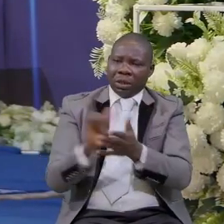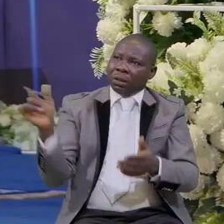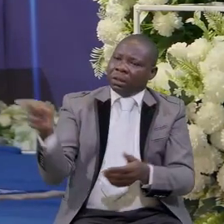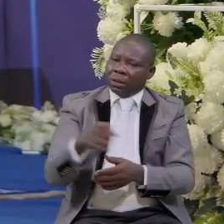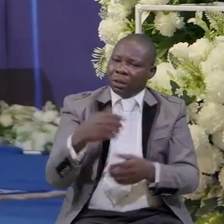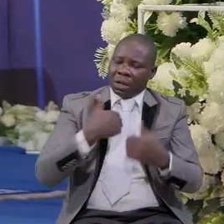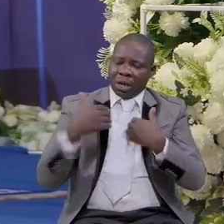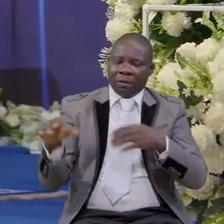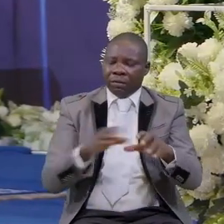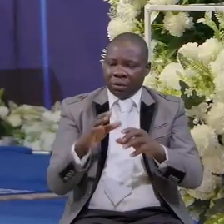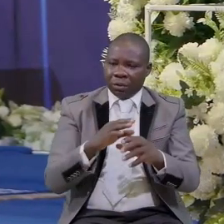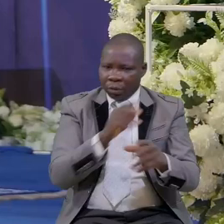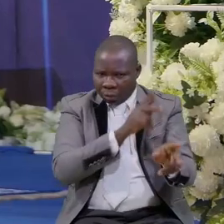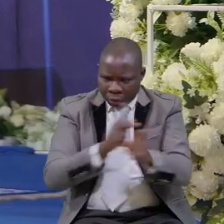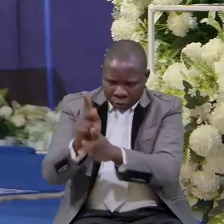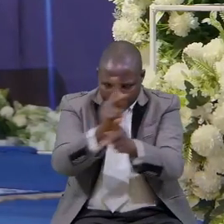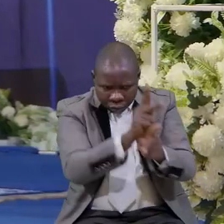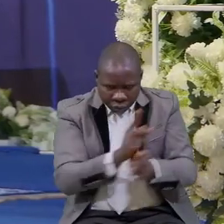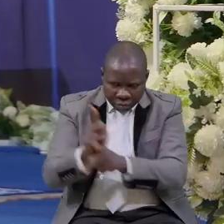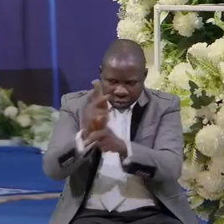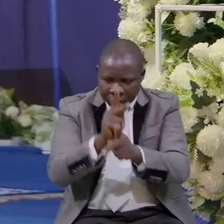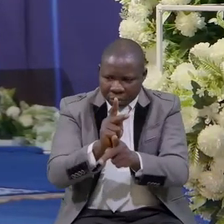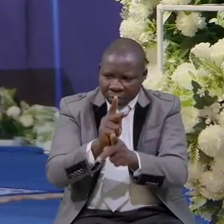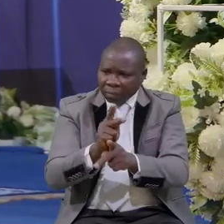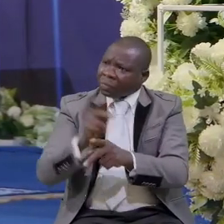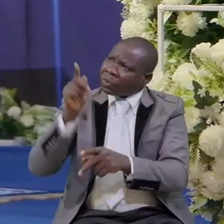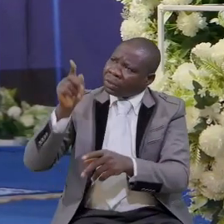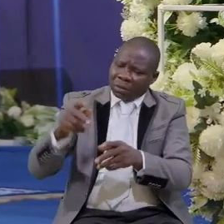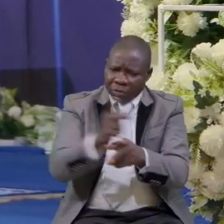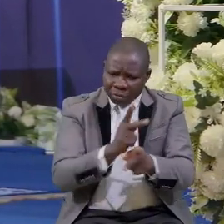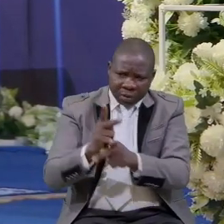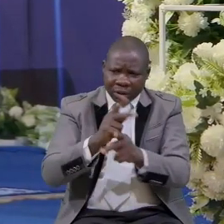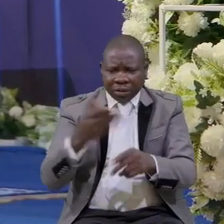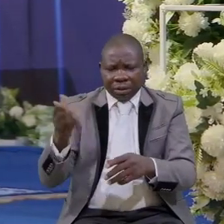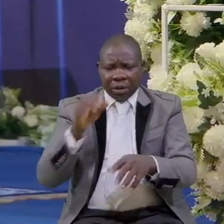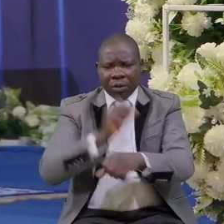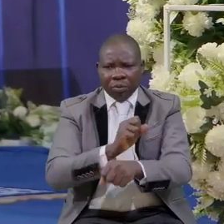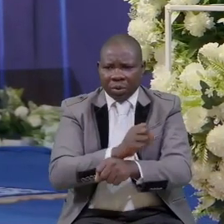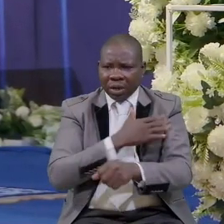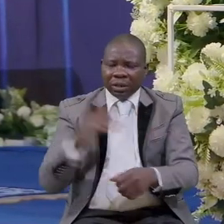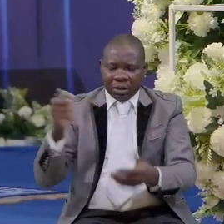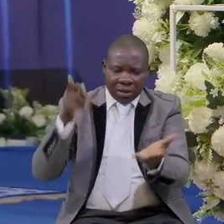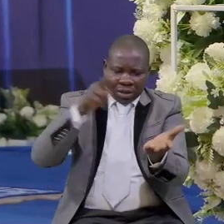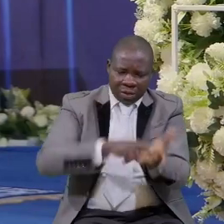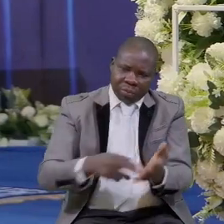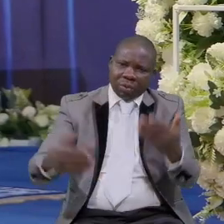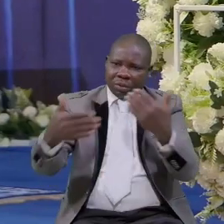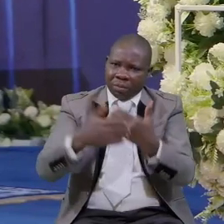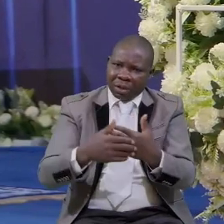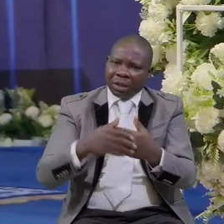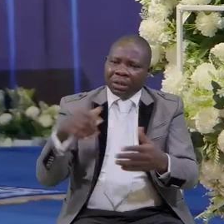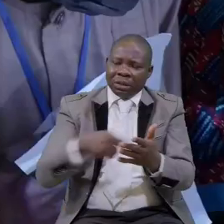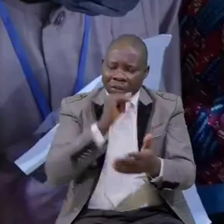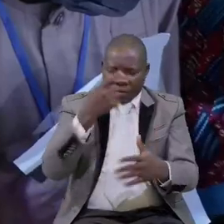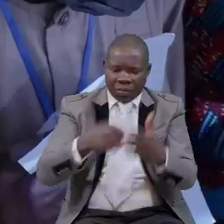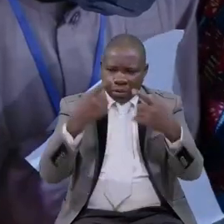la supervision. Il a supervisé l'œuvre et ils sont venus faire le rapport. C'est comme ça se passe. Nous avons l'onction,